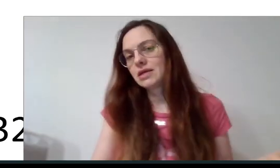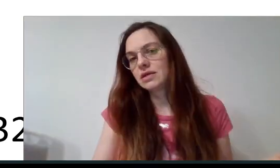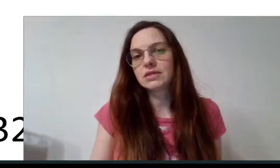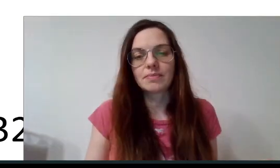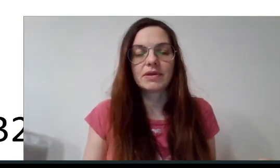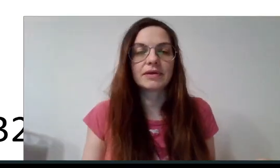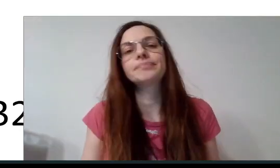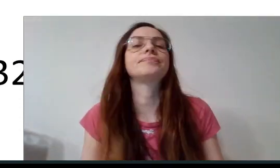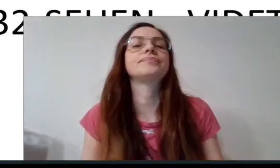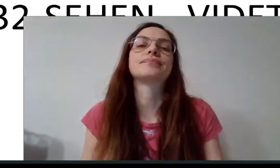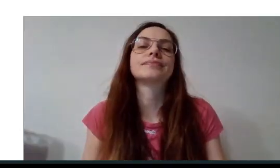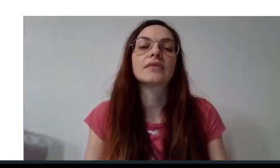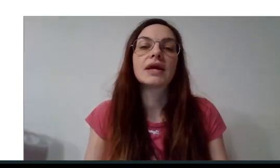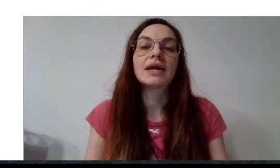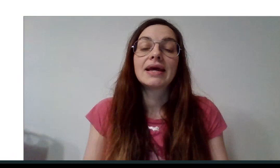i zemlja.